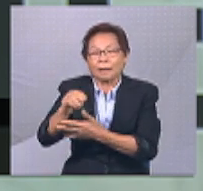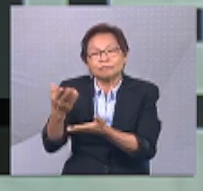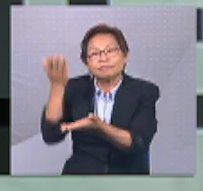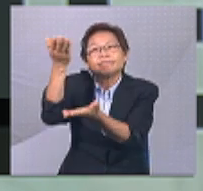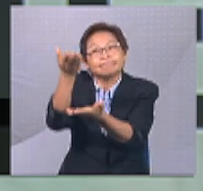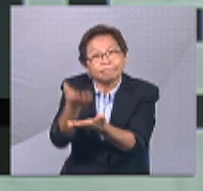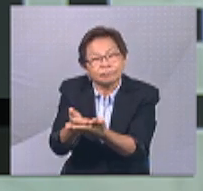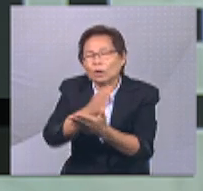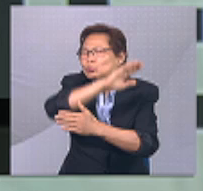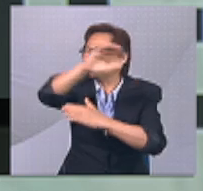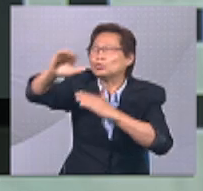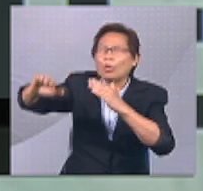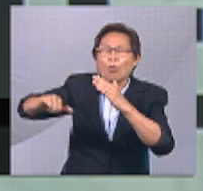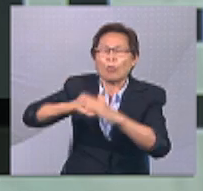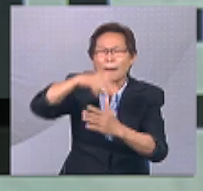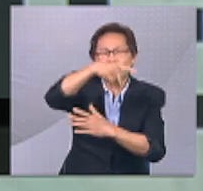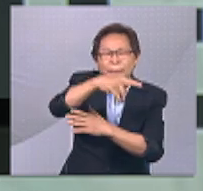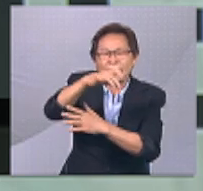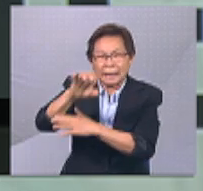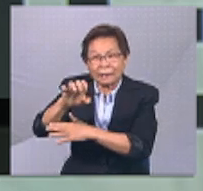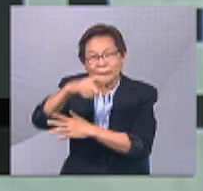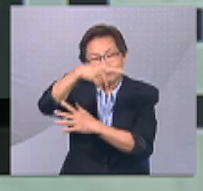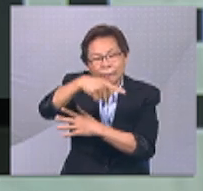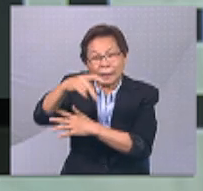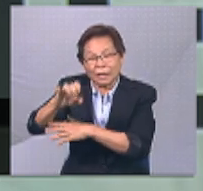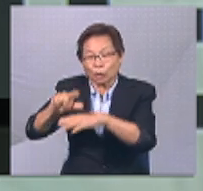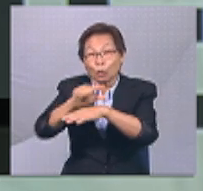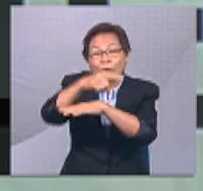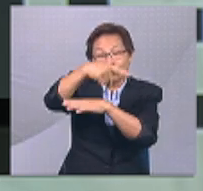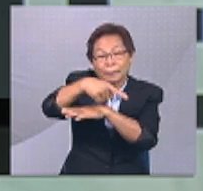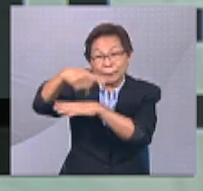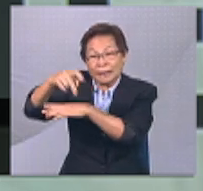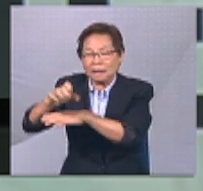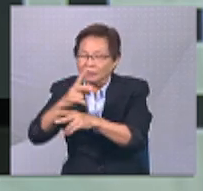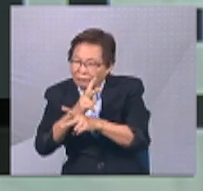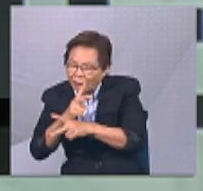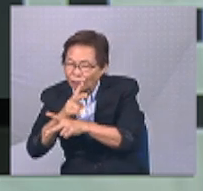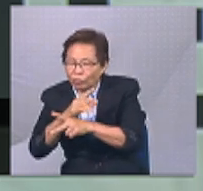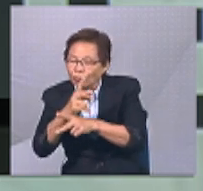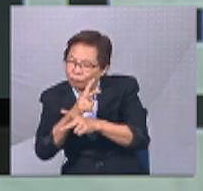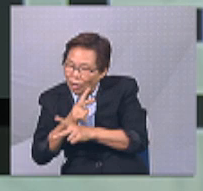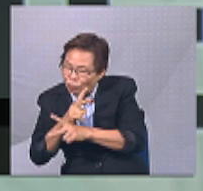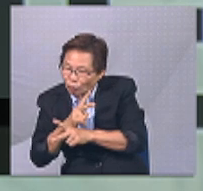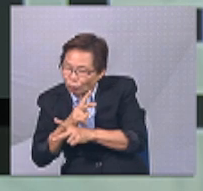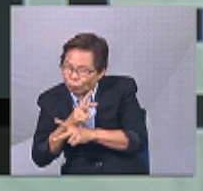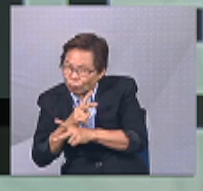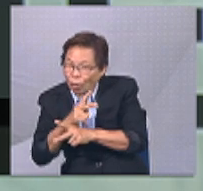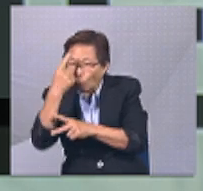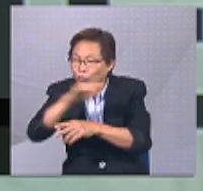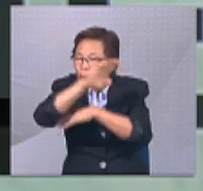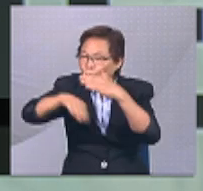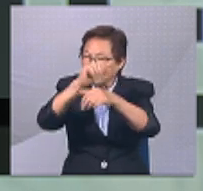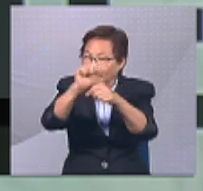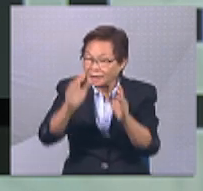menyarankan semua PPE secara penggunaan PPE secara cermat dan berhemat untuk semua